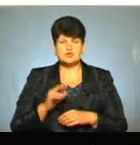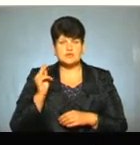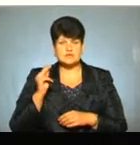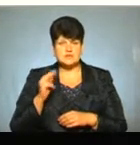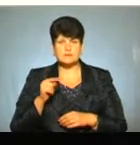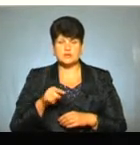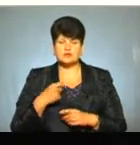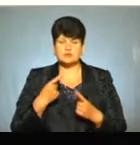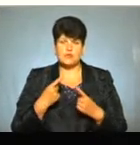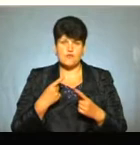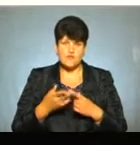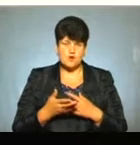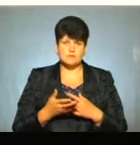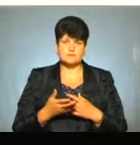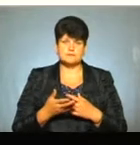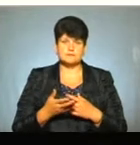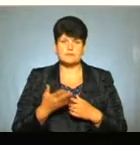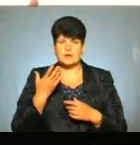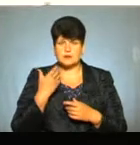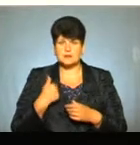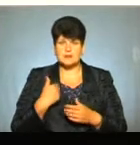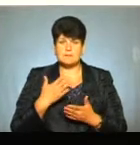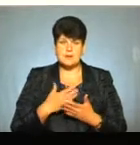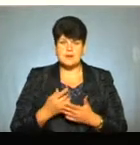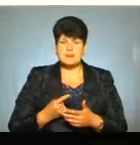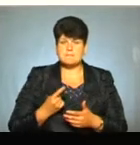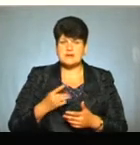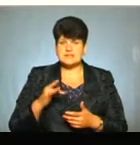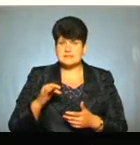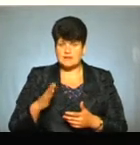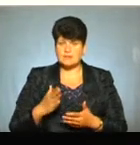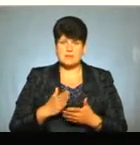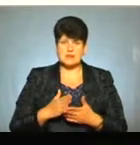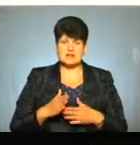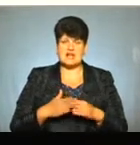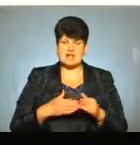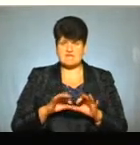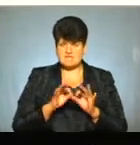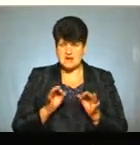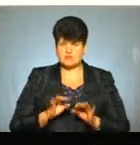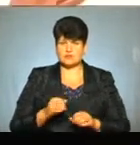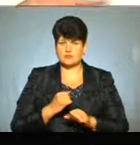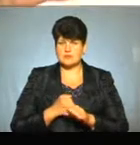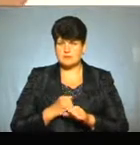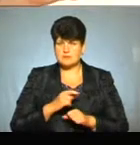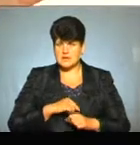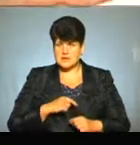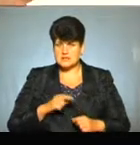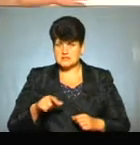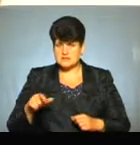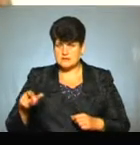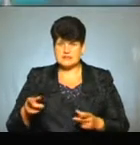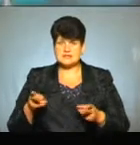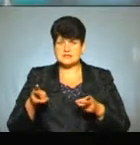навчання. Про те, що ми говоримо. Тобто, коли ми мали майстрів, так, коли ми мали кваліфікованого робітника, який залишився ще